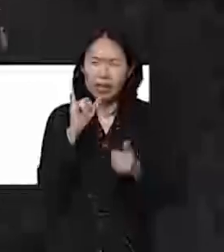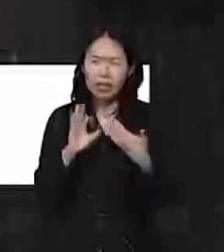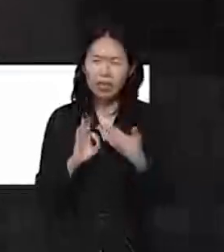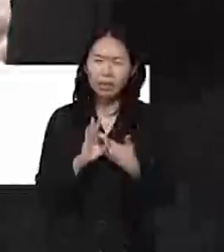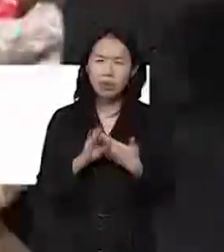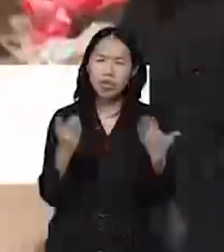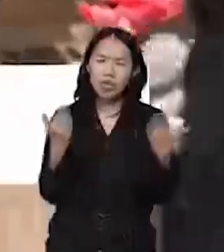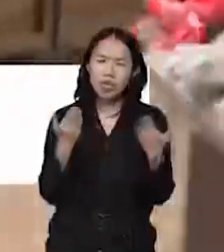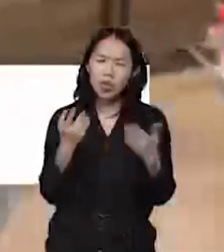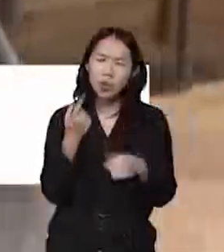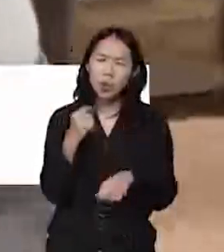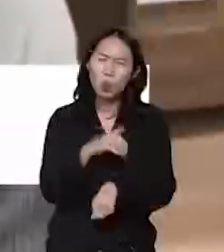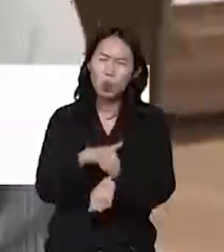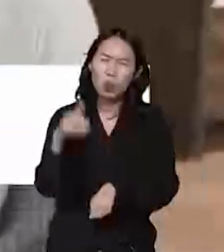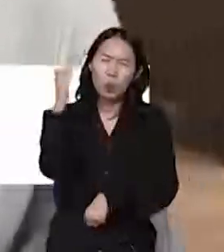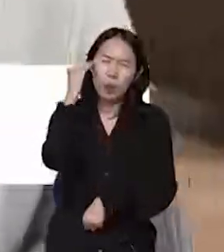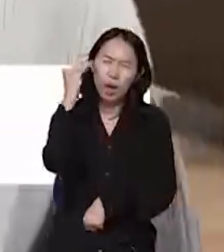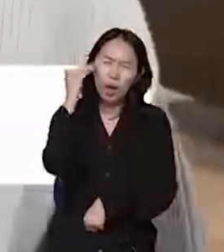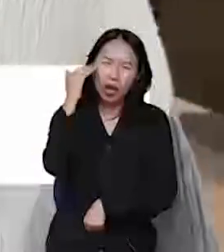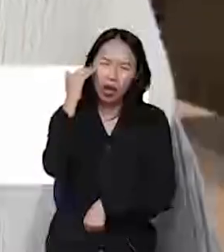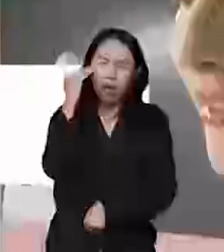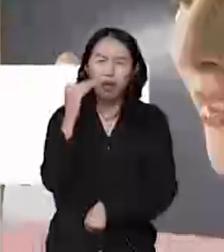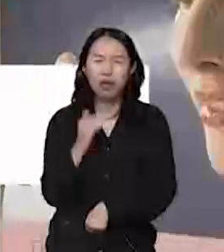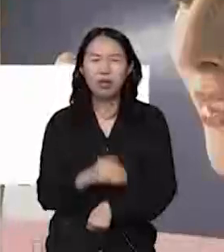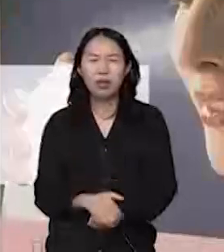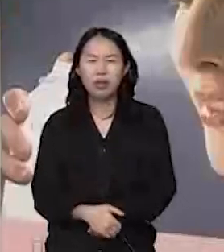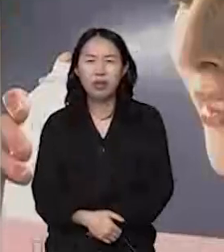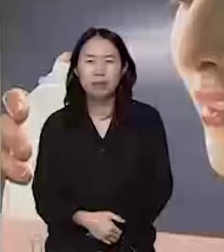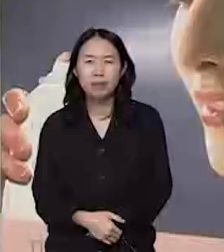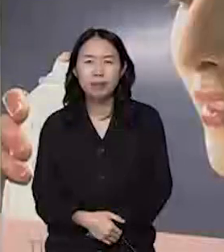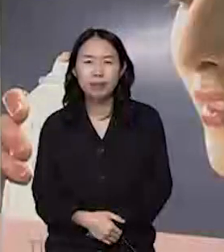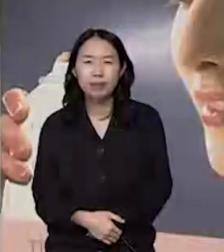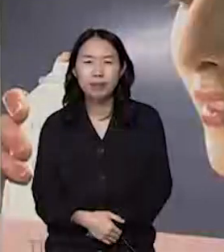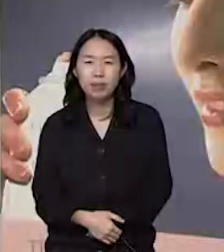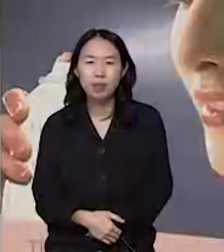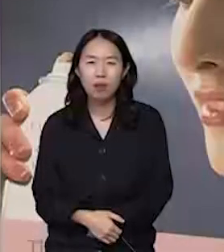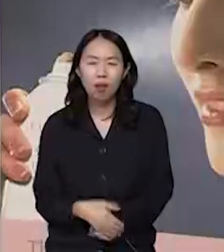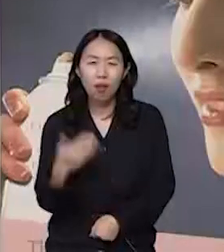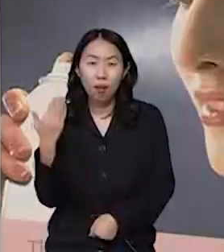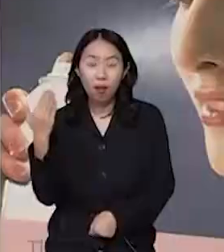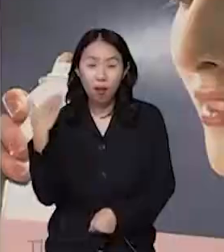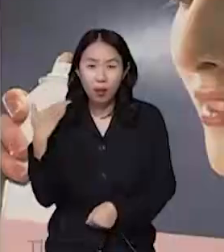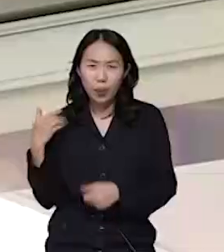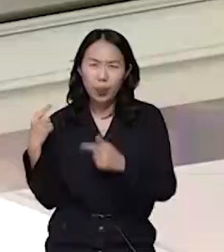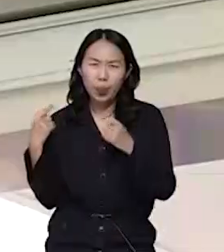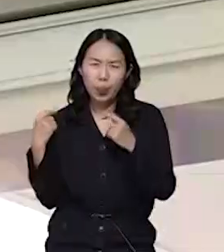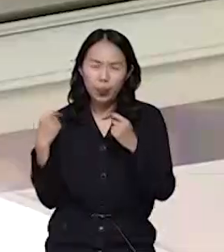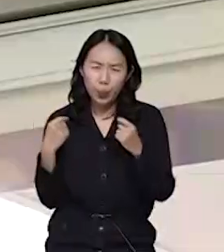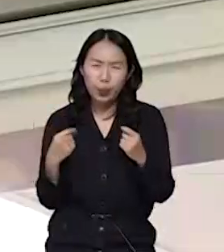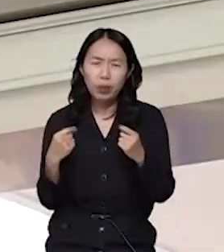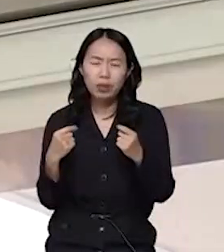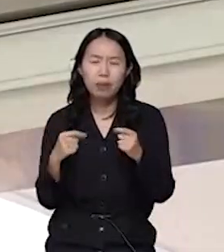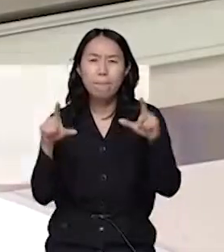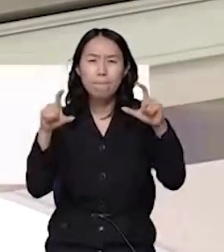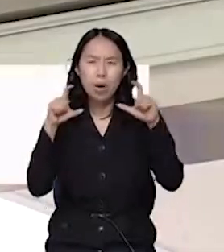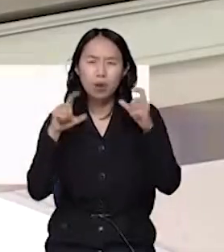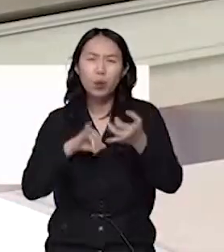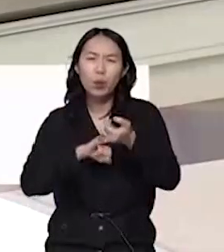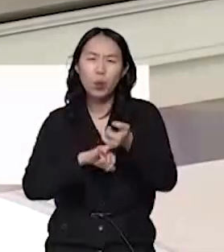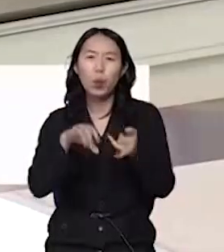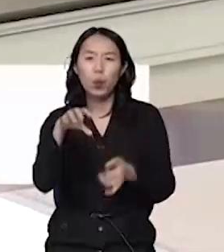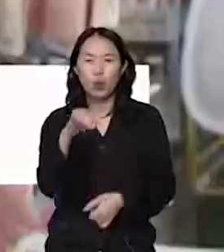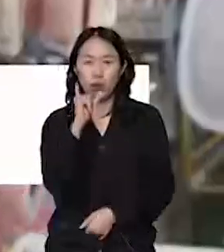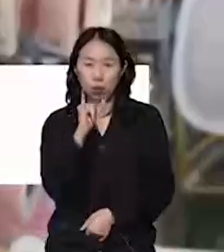이제 일하는 데도 좀 지장이 있으니까. 여전히 이전과 같이 마스크를 반드시 써야 하는